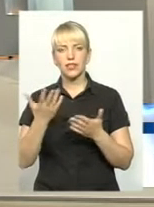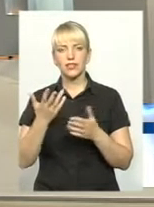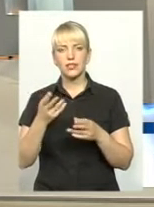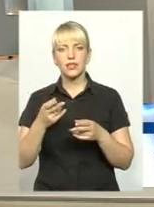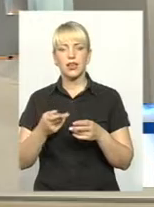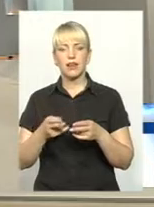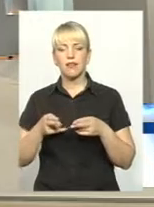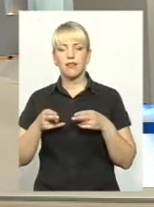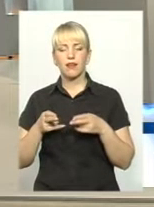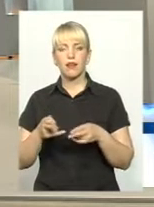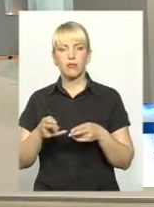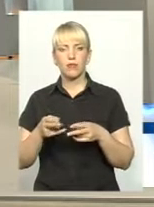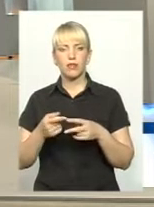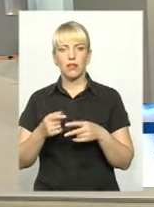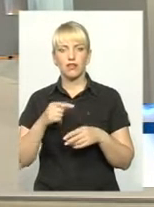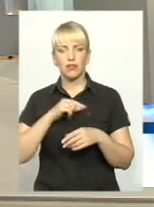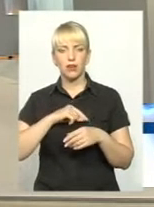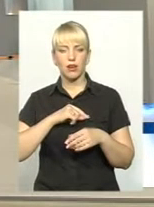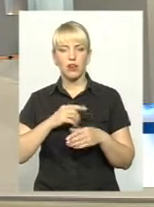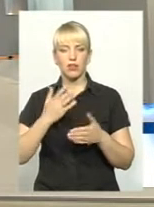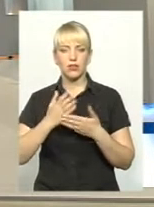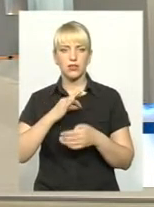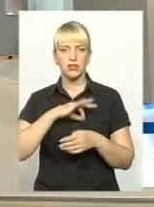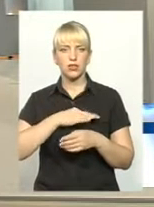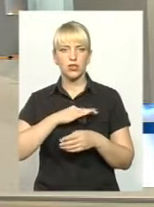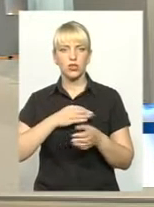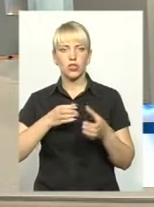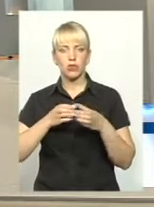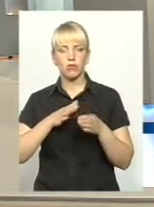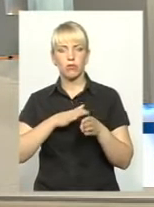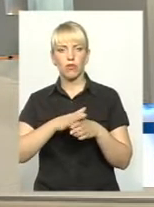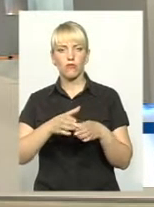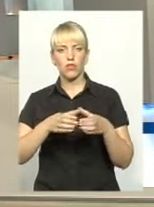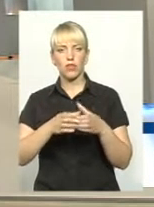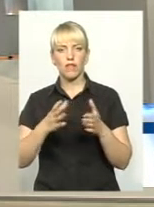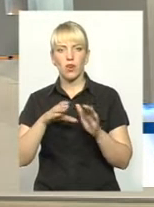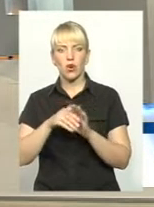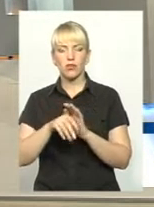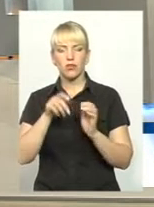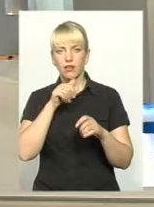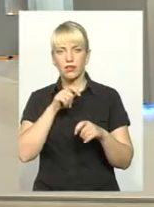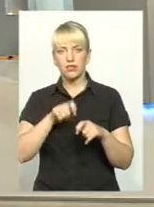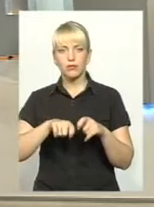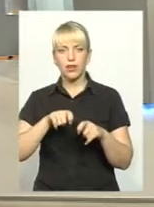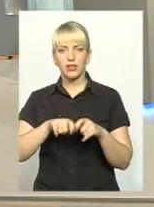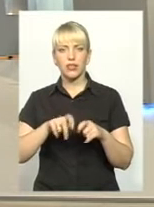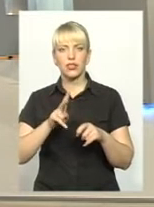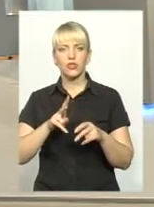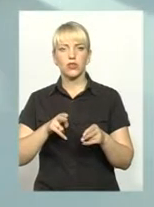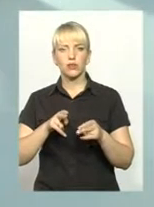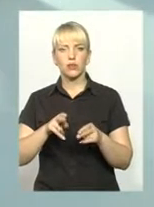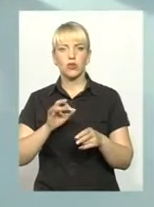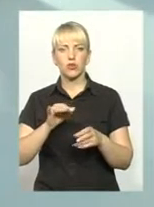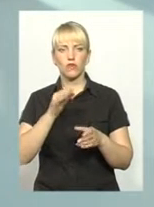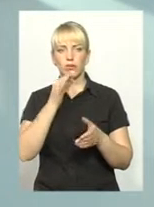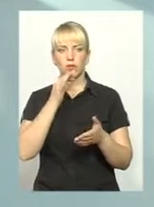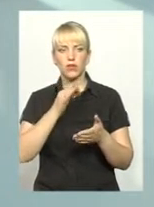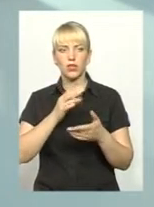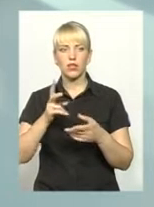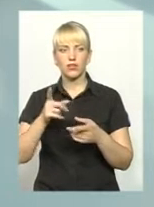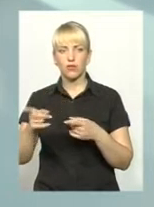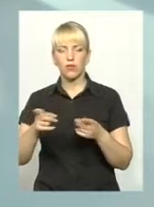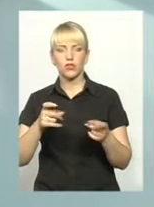реагують слідчо-оперативні групи в повному складі, в яких сьогодні до складу яких входять експерти, криміналісти, які працюють на місці пригоди і вилучають